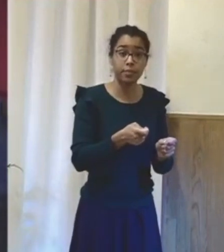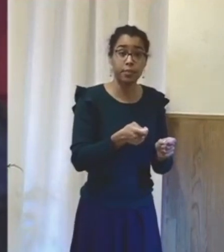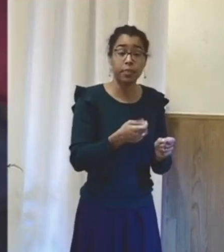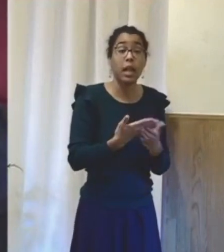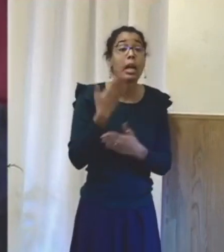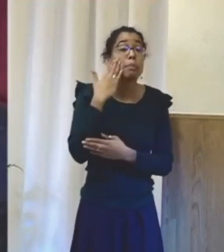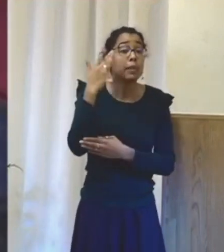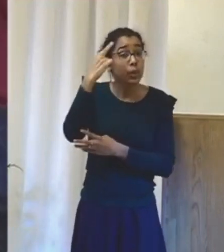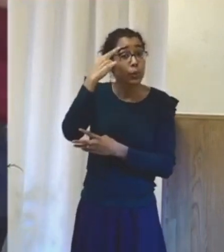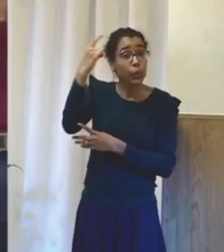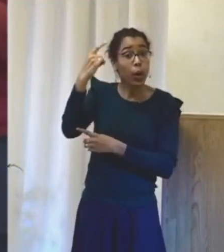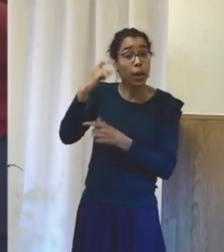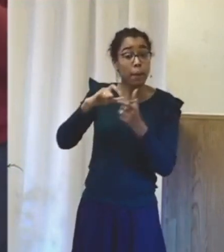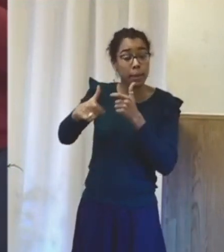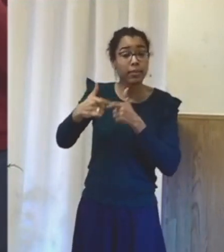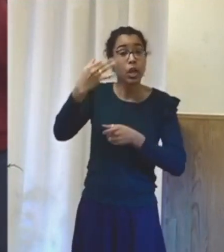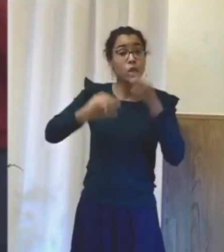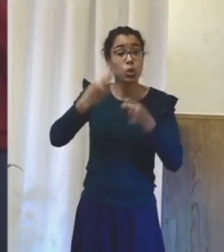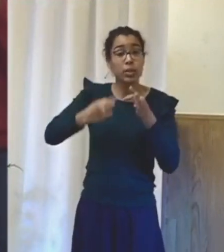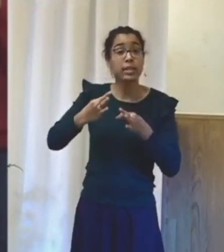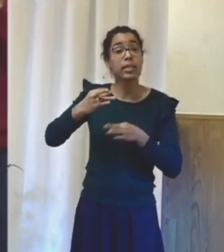Si tu crois, ta justice s'accomplira.